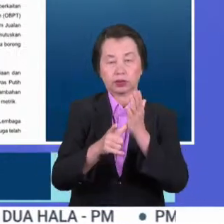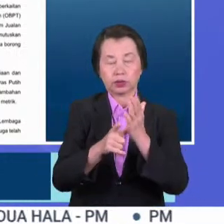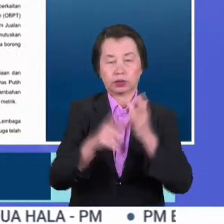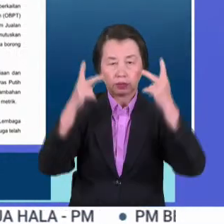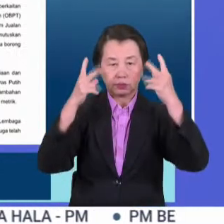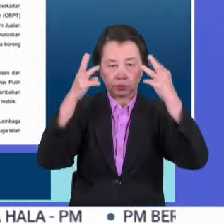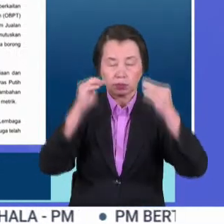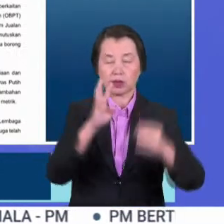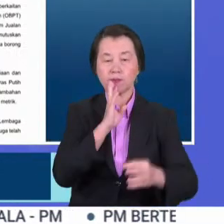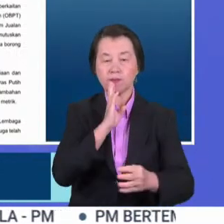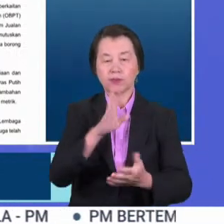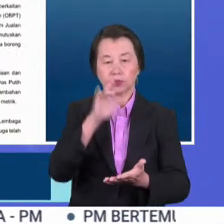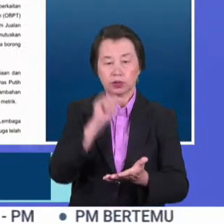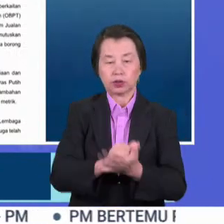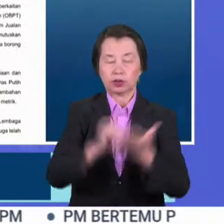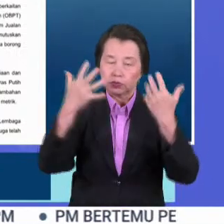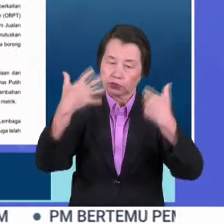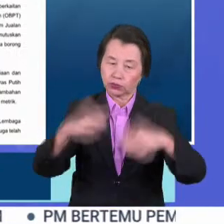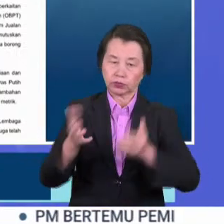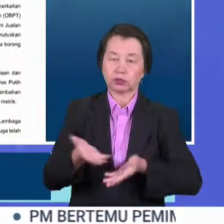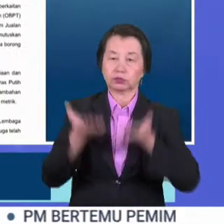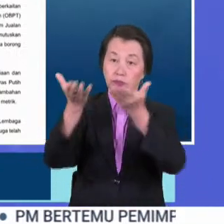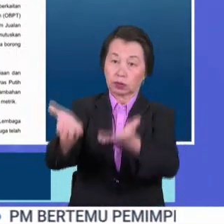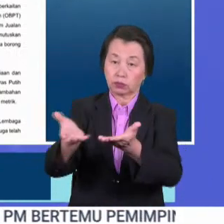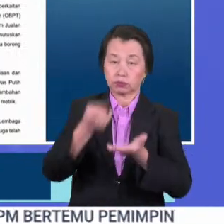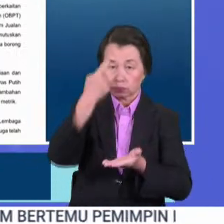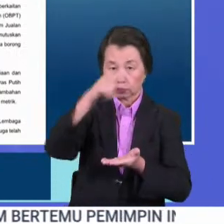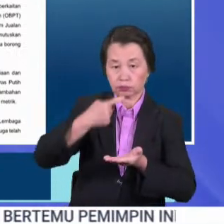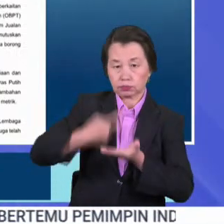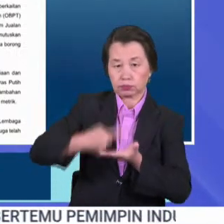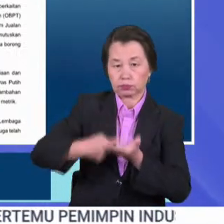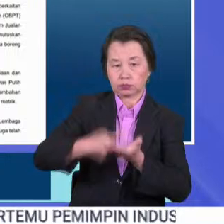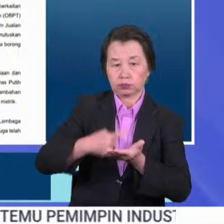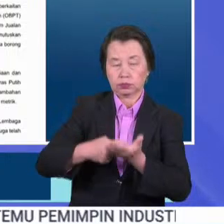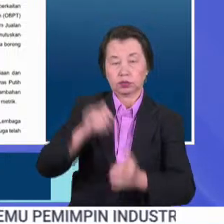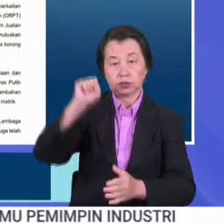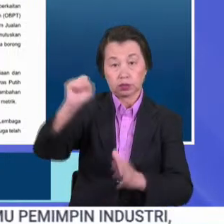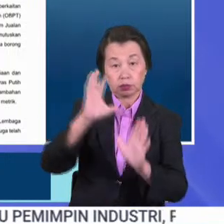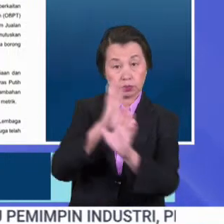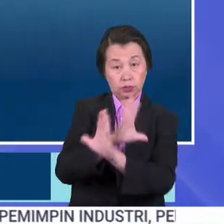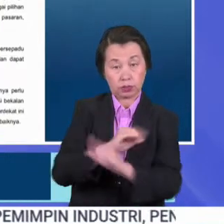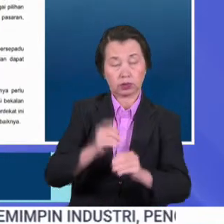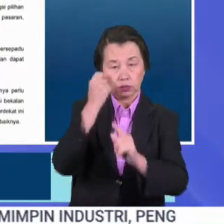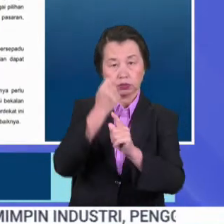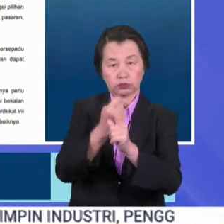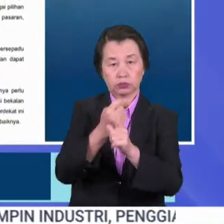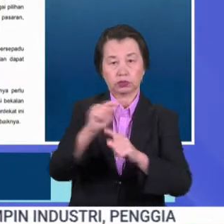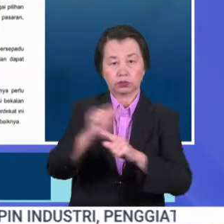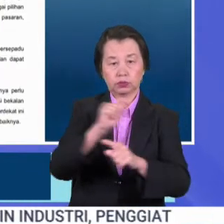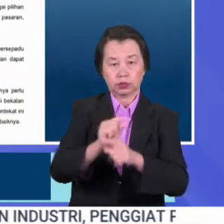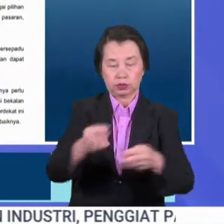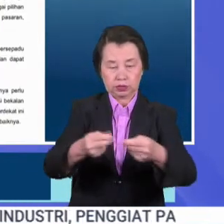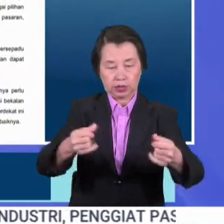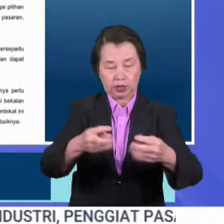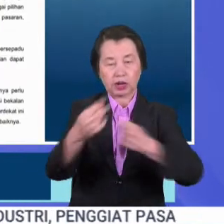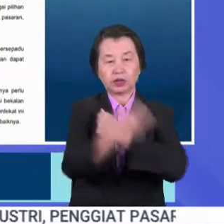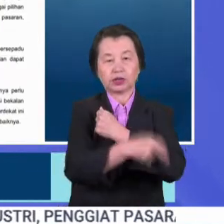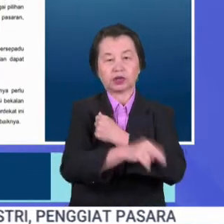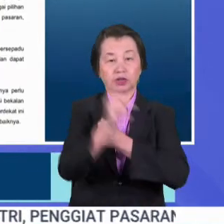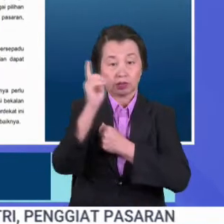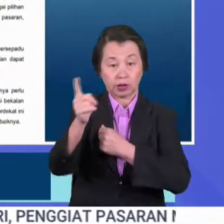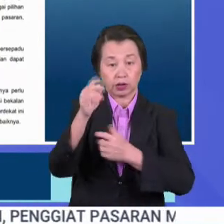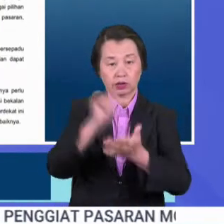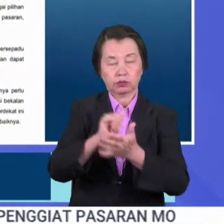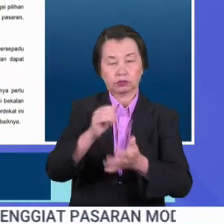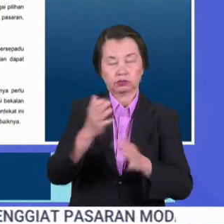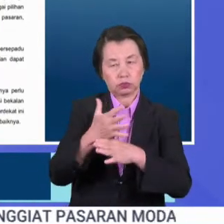Perdana Menteri berkata perkara itu telah dibawa untuk perbincangan di Sabah dan Sarawak bagi tujuan penggunaan tanah negeri. Cadangan